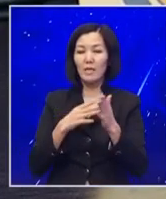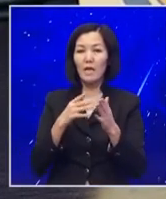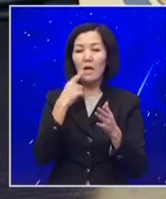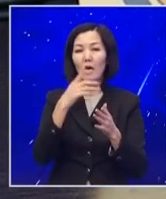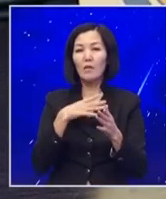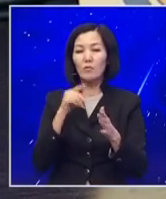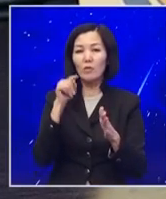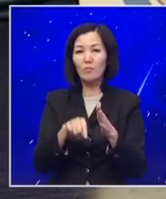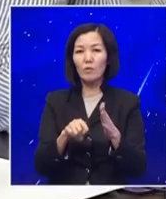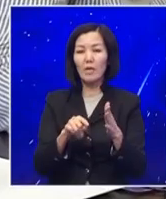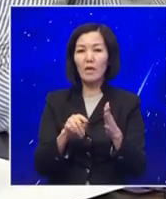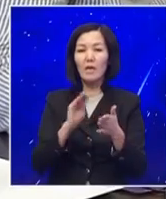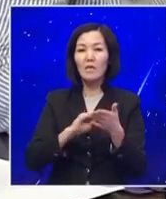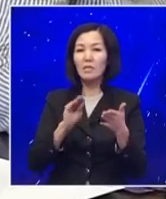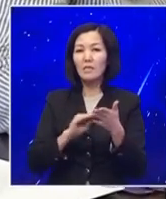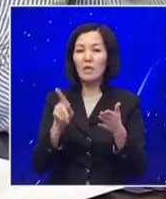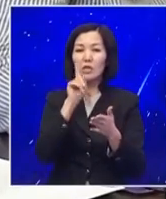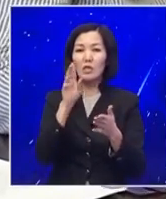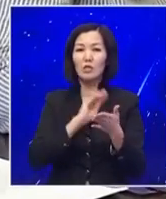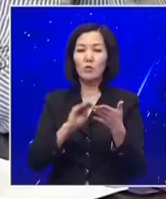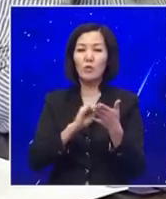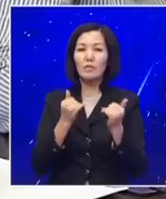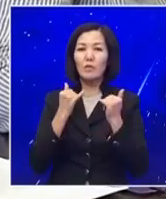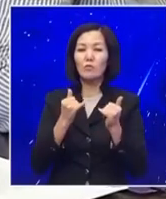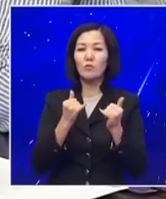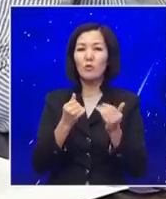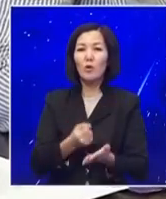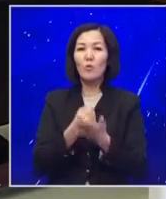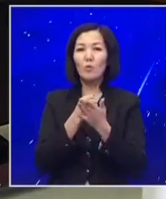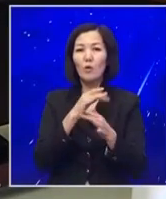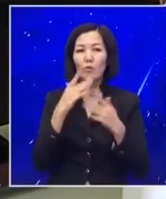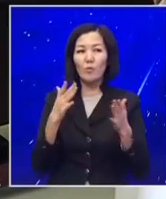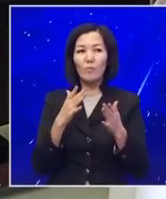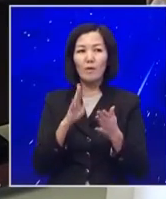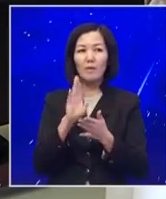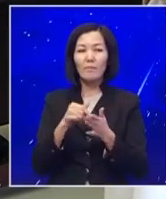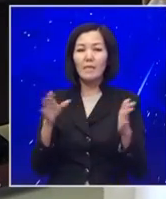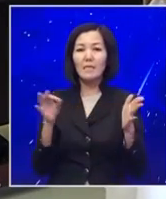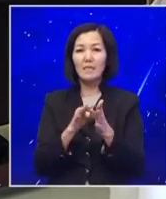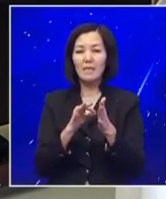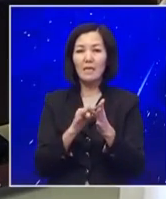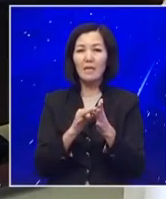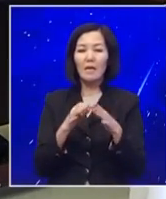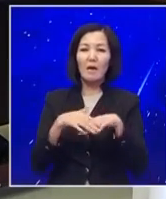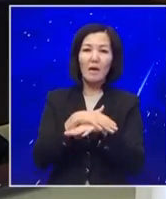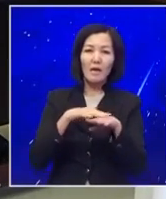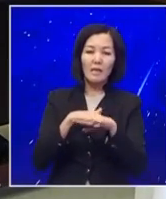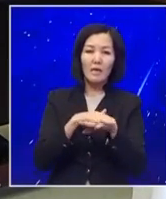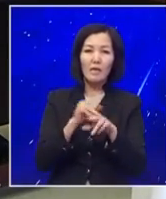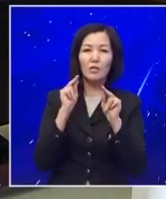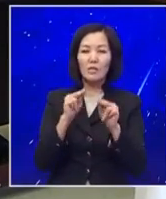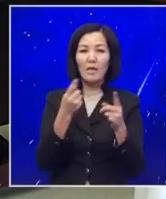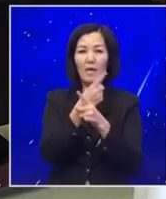Айтуынша, мұнда қаламы әлі ұшталмаған жас журналистер үшін қолдау көп. Басты мақсаттарының бірі ол халыққа